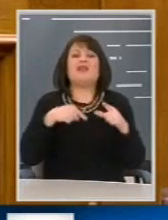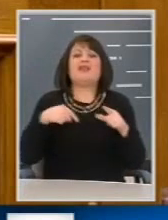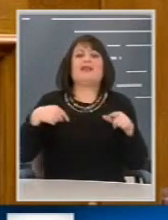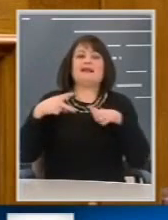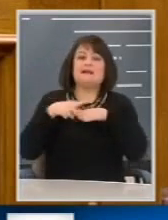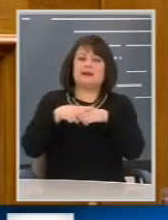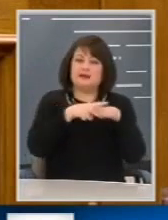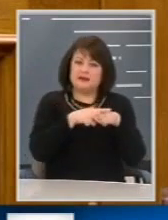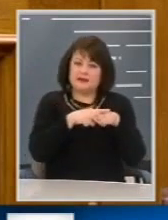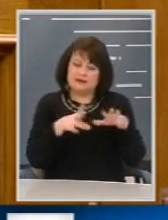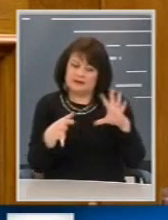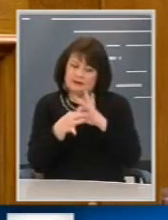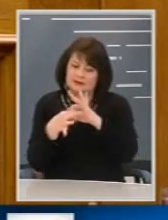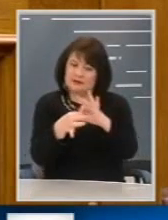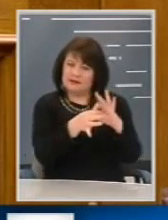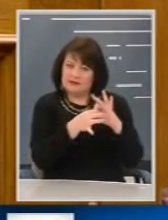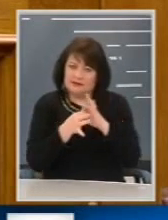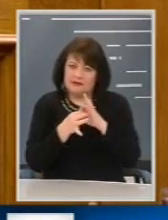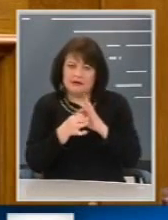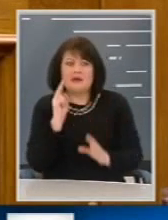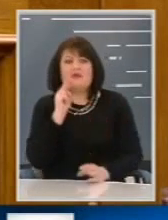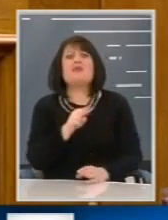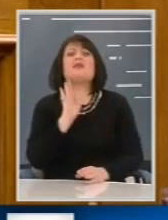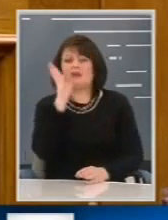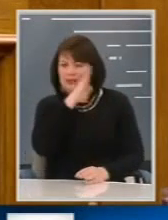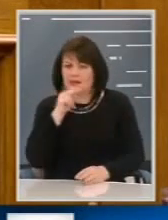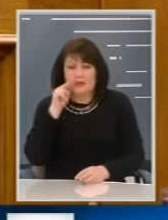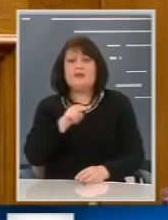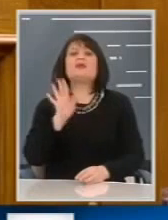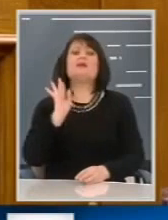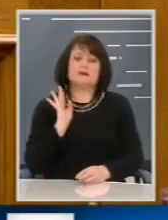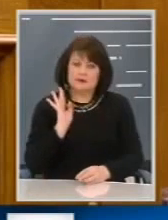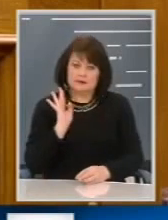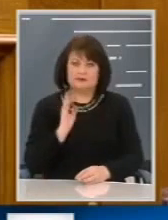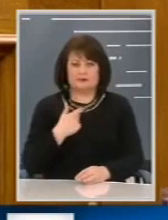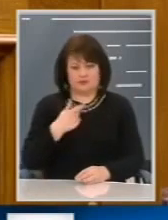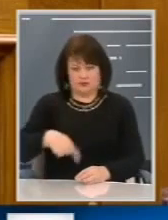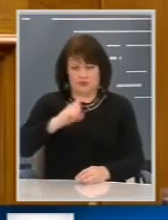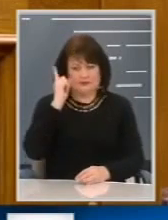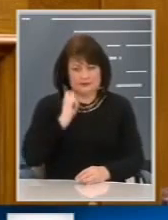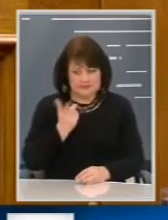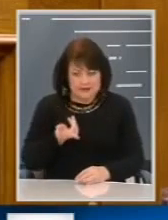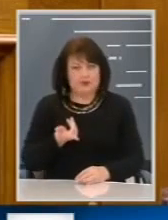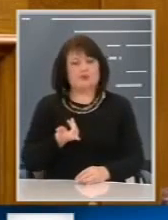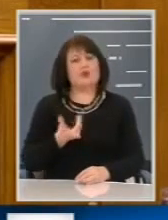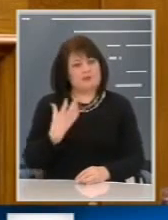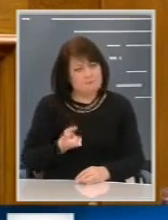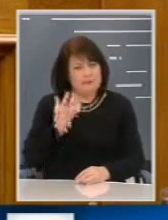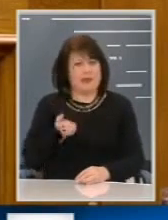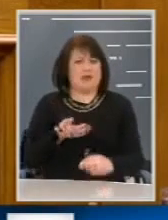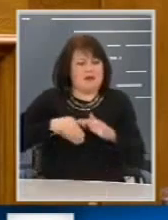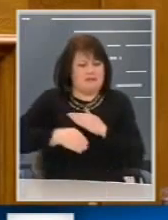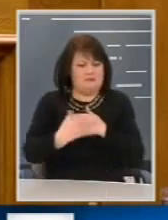τραπεζών, ορατή μόνο στις γενικές τις γραμμές, τόσο ώστε να ξέρουμε όλοι ότι ήταν εκεί, ότι είναι